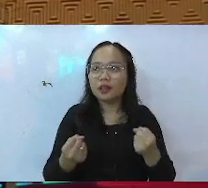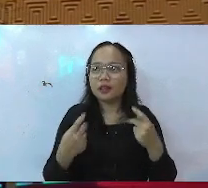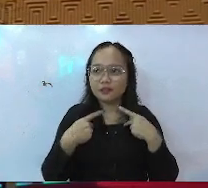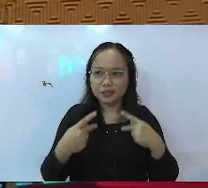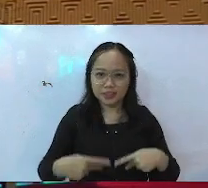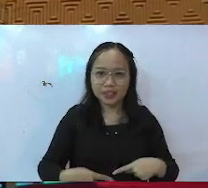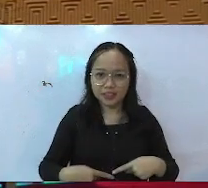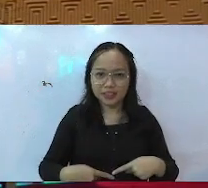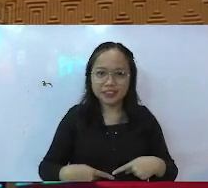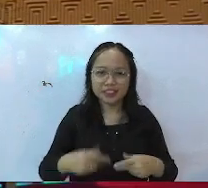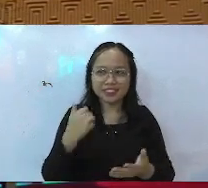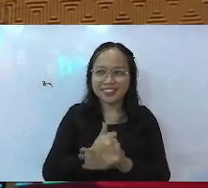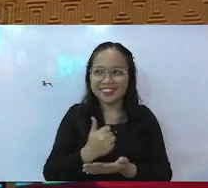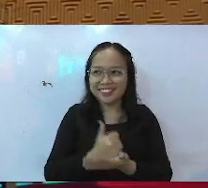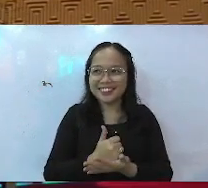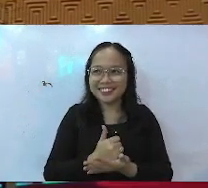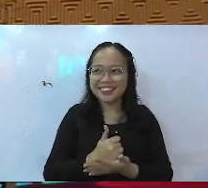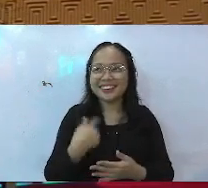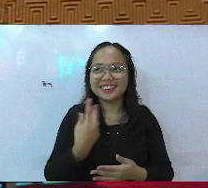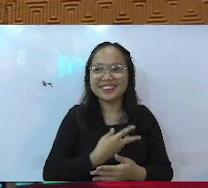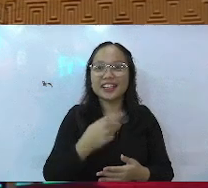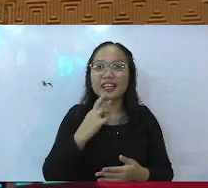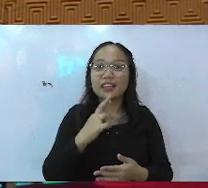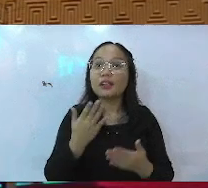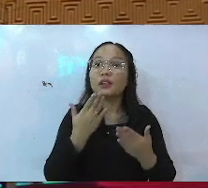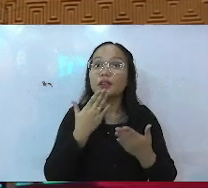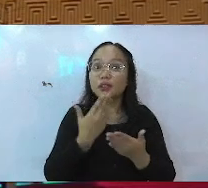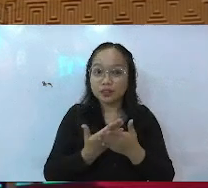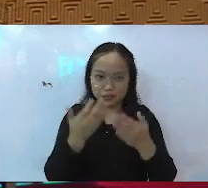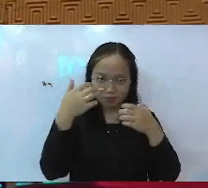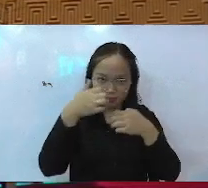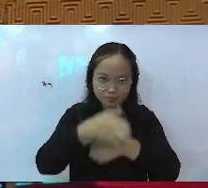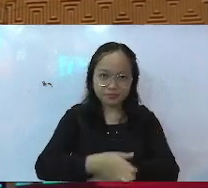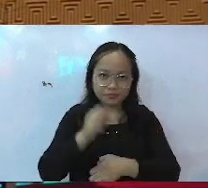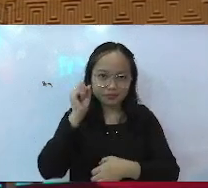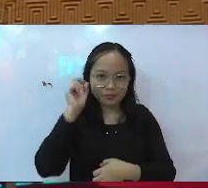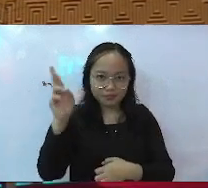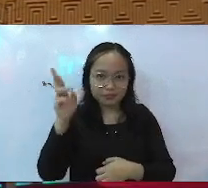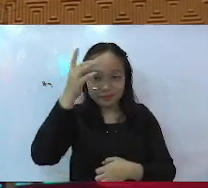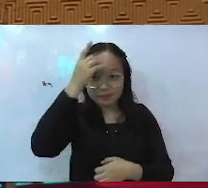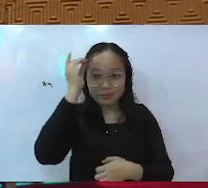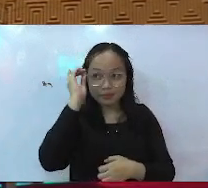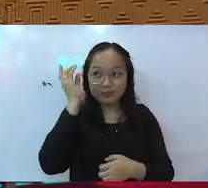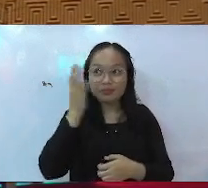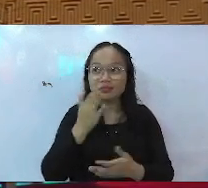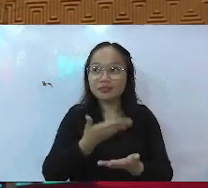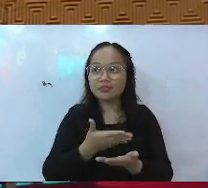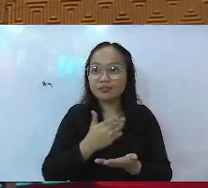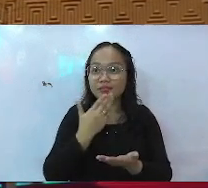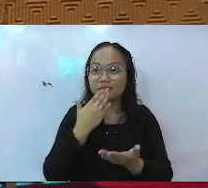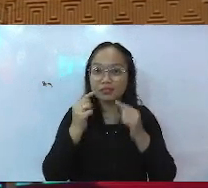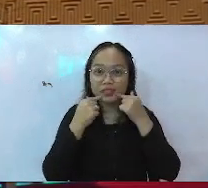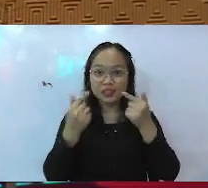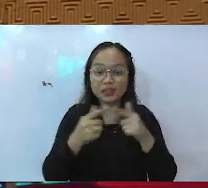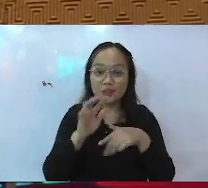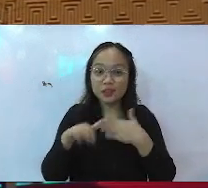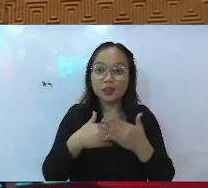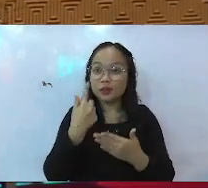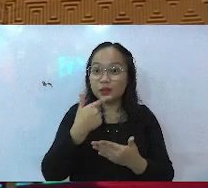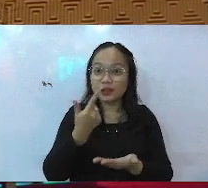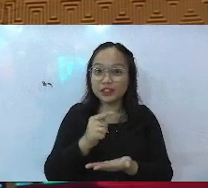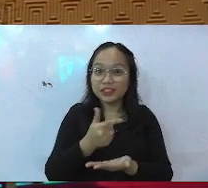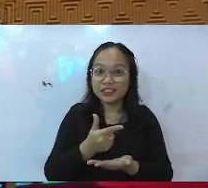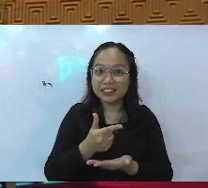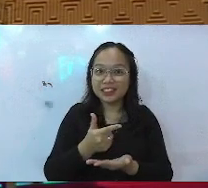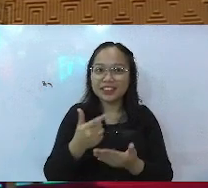pisikal Ah magandang gabi SAO sir domin Magandang gabi po at shoutout diyan sa mga sheran ko ng link I hope Nanonood kayo excited